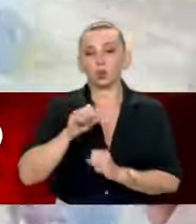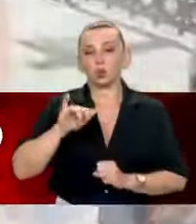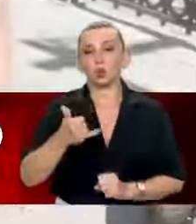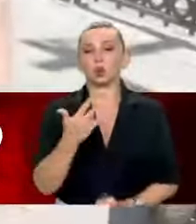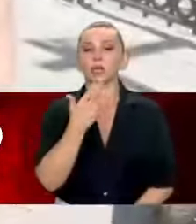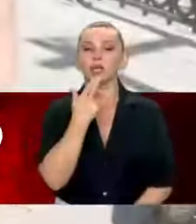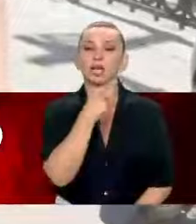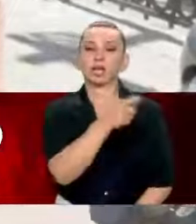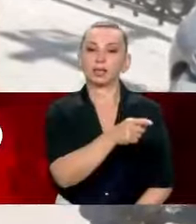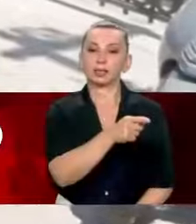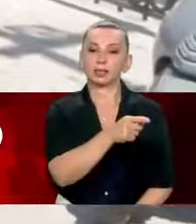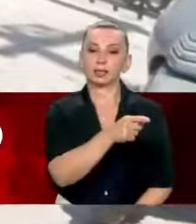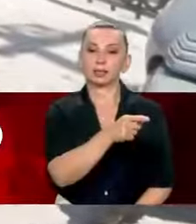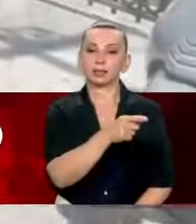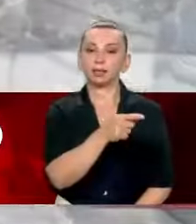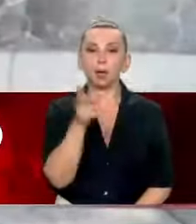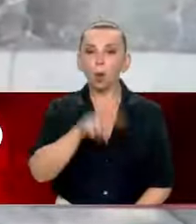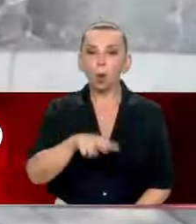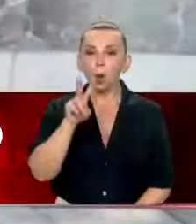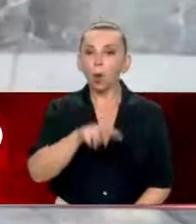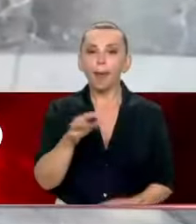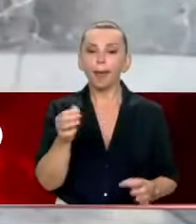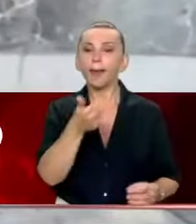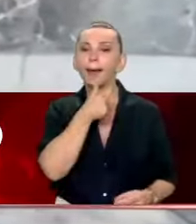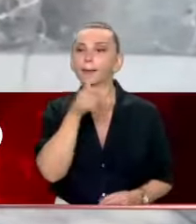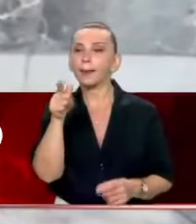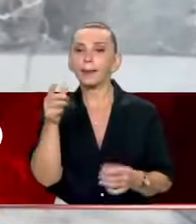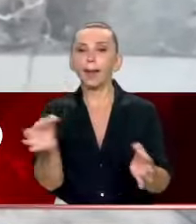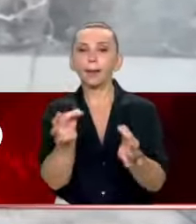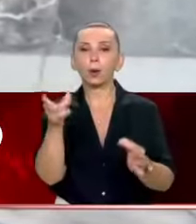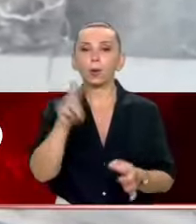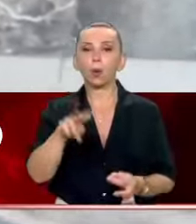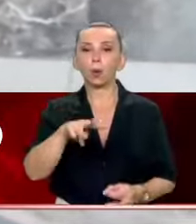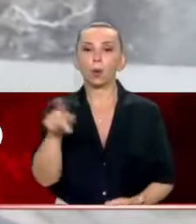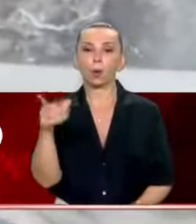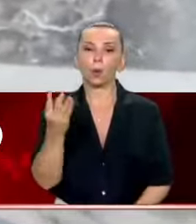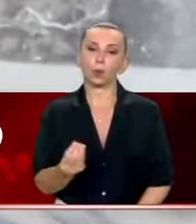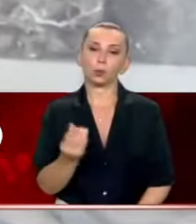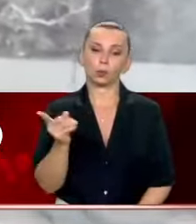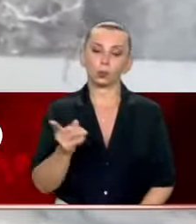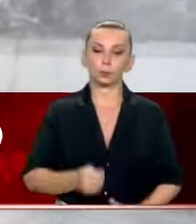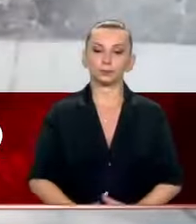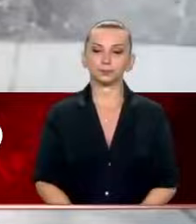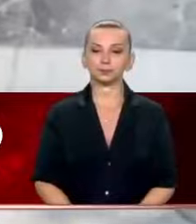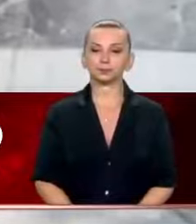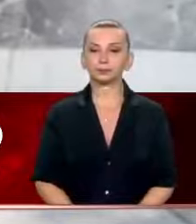oluyor. Vefat edenler önce erkek oluyor ama. Eğer bir iletişim, bir uyum yoksa iki taraf için de